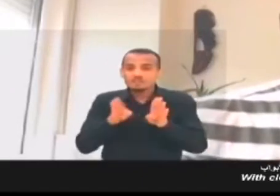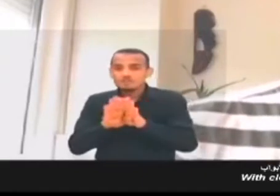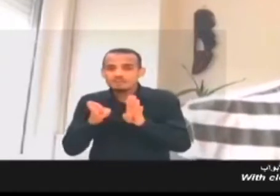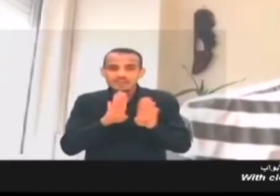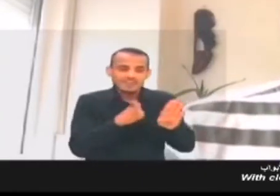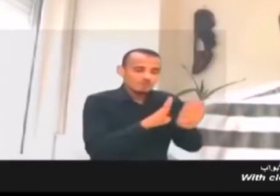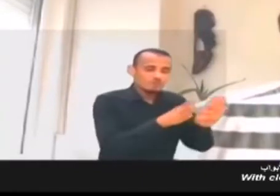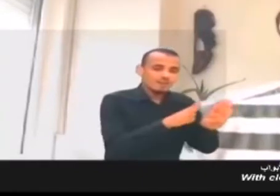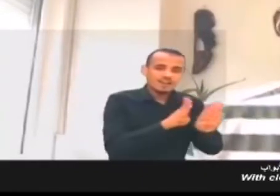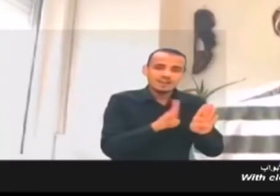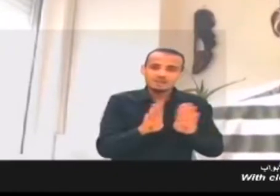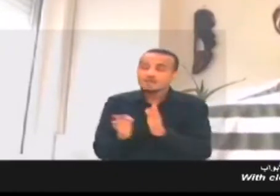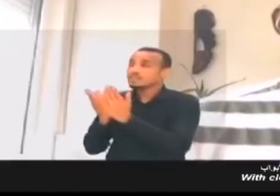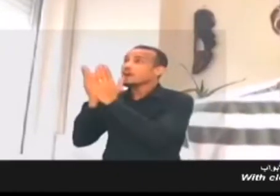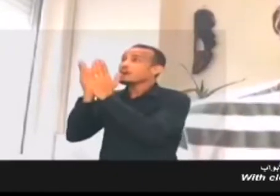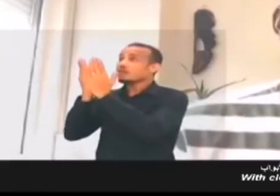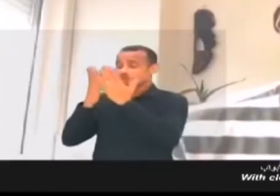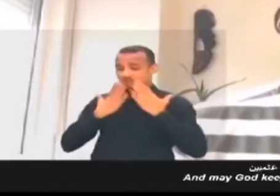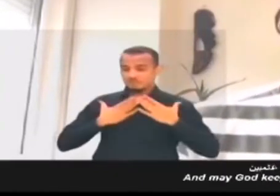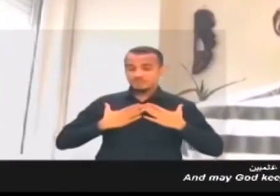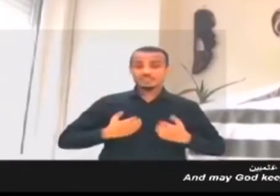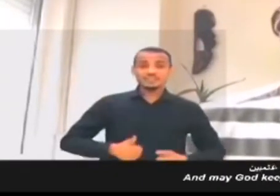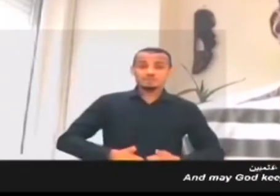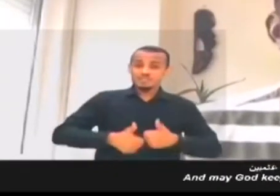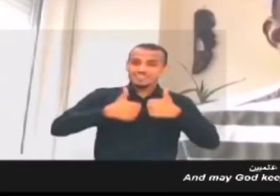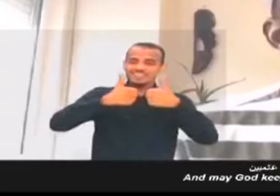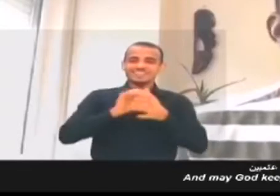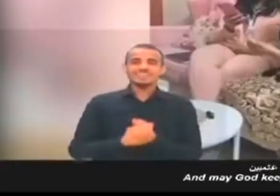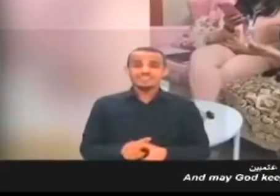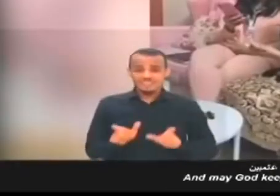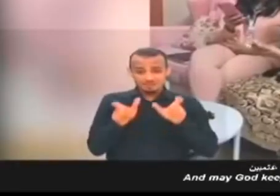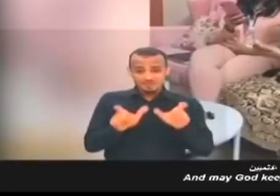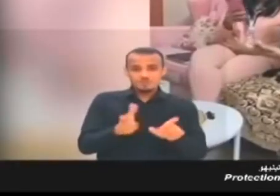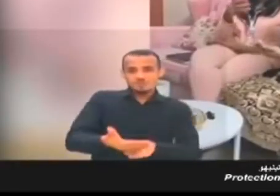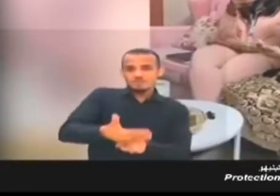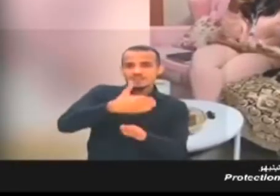يخلين كل الأبواب يا رب سلم غنيم.